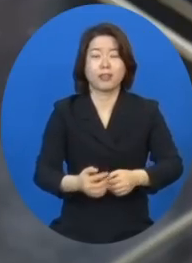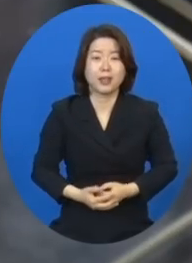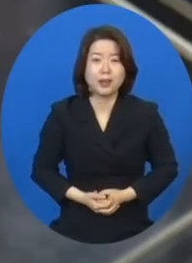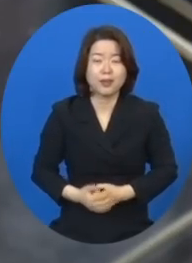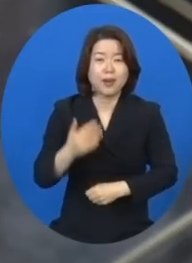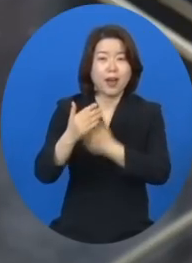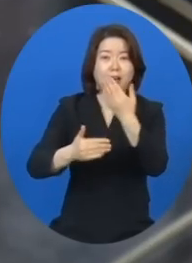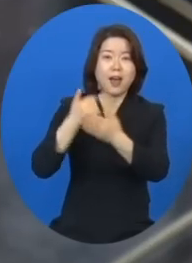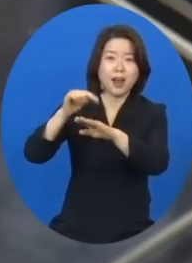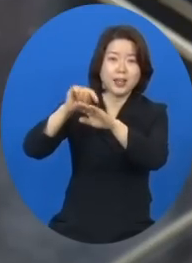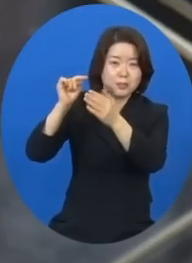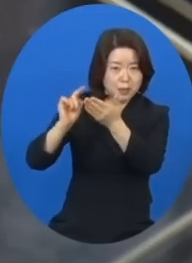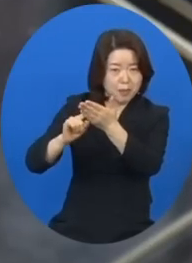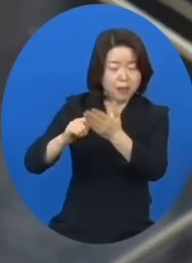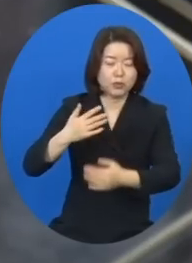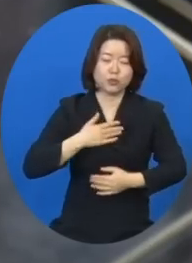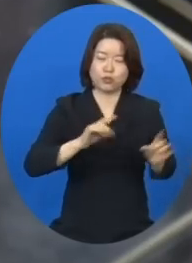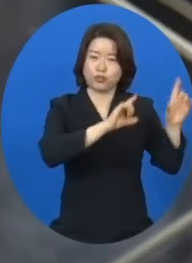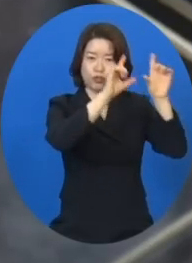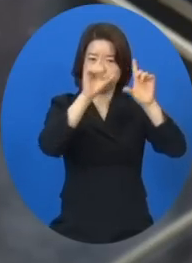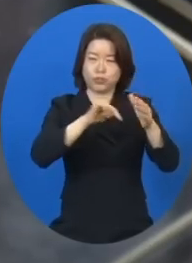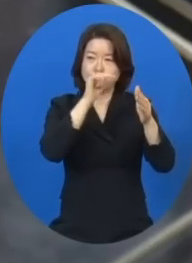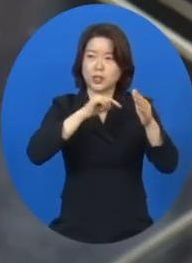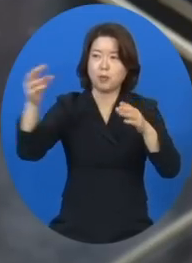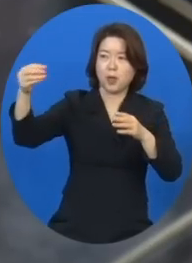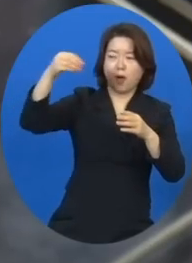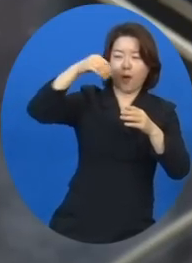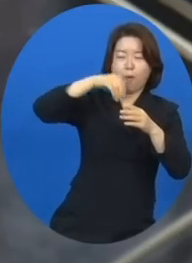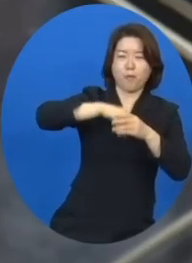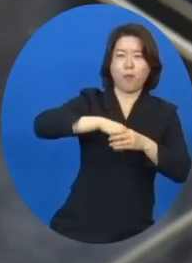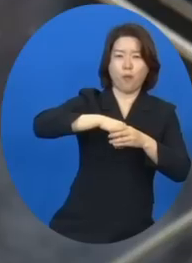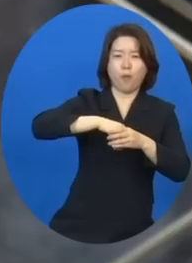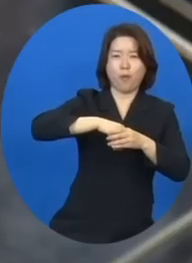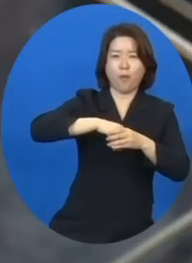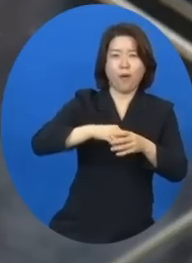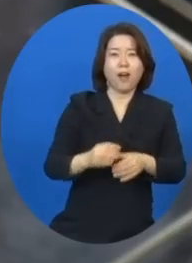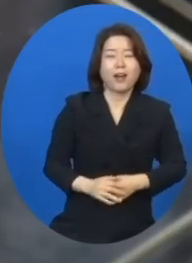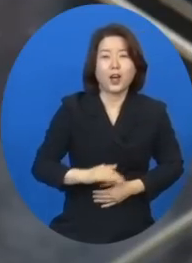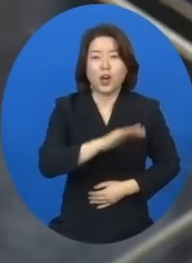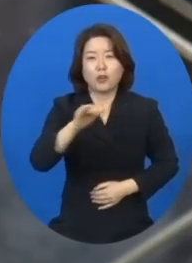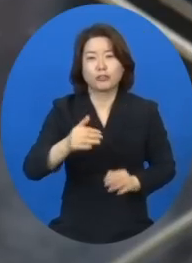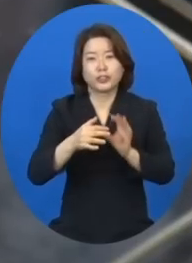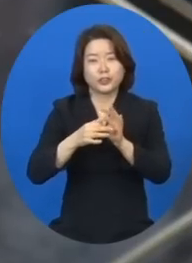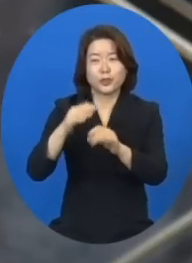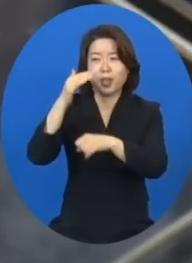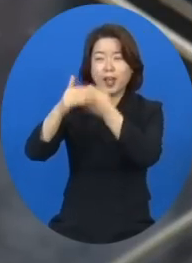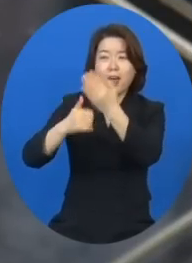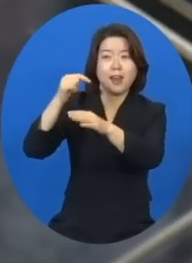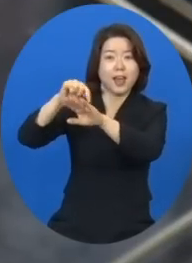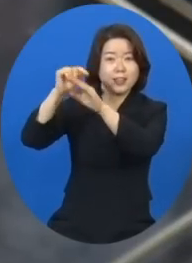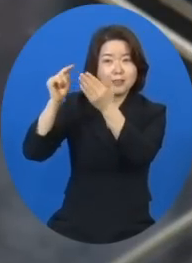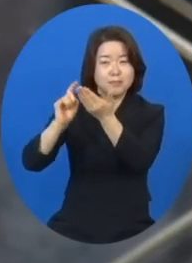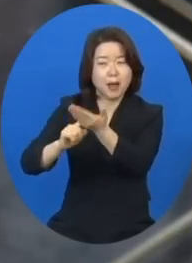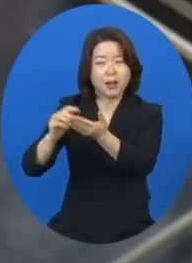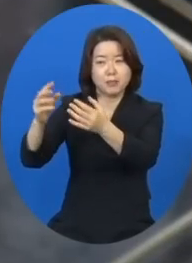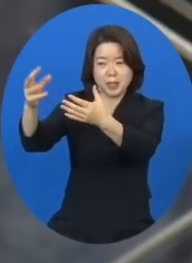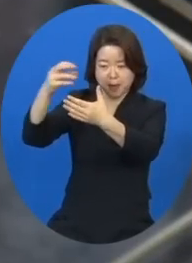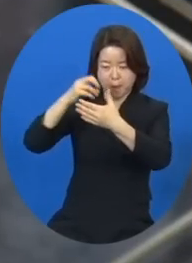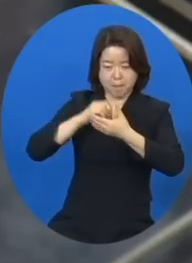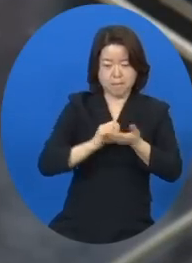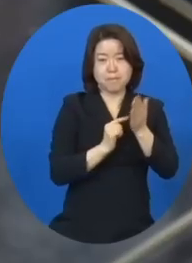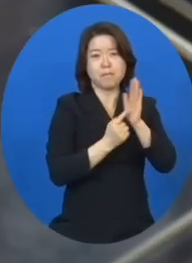마음을 우리의 삶에 담아두셨어요. 우리를 통해 하나님의 마음이 드러나는